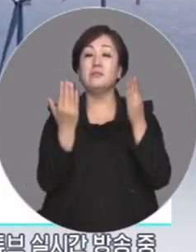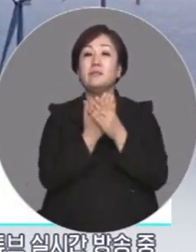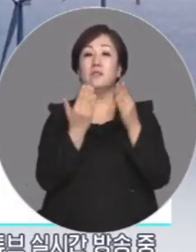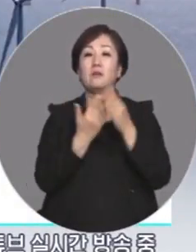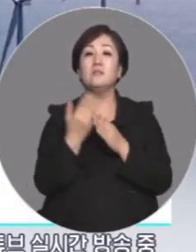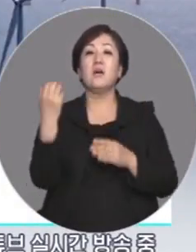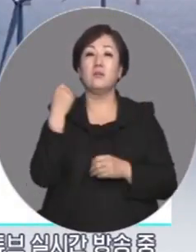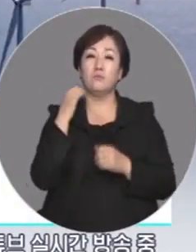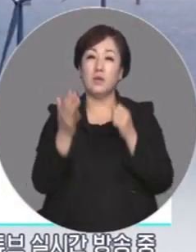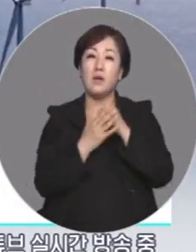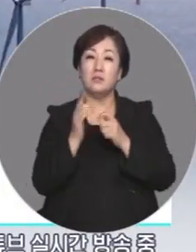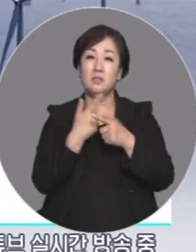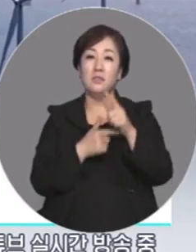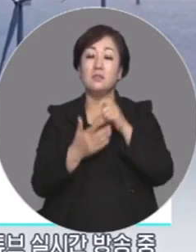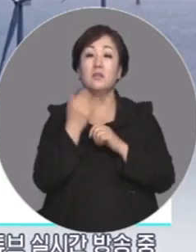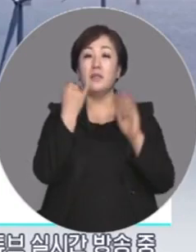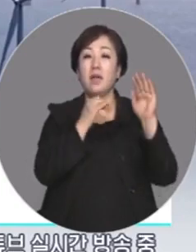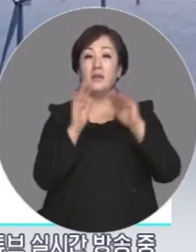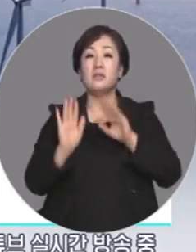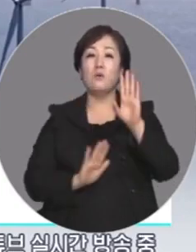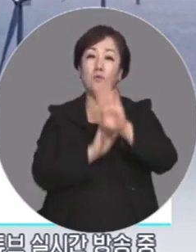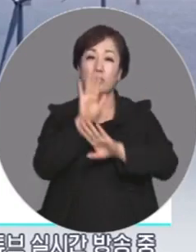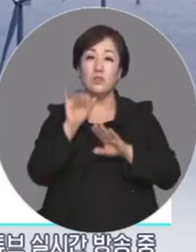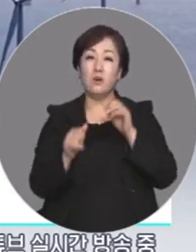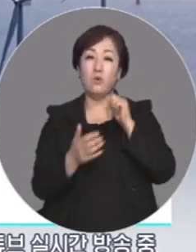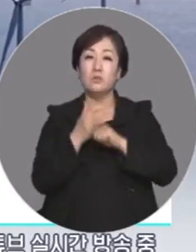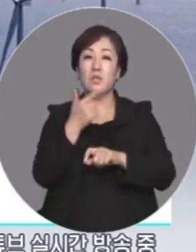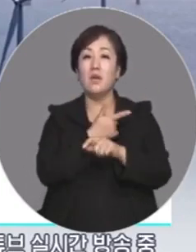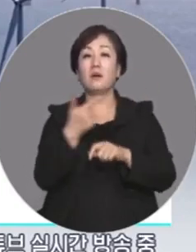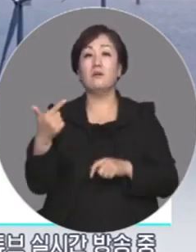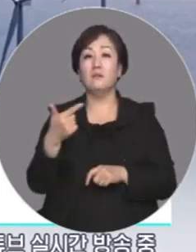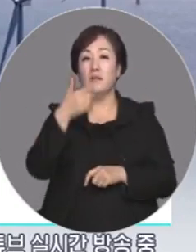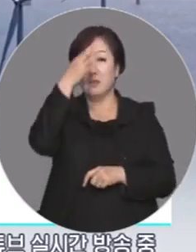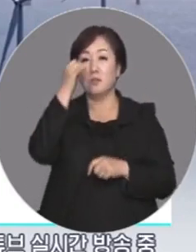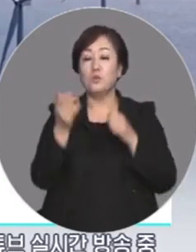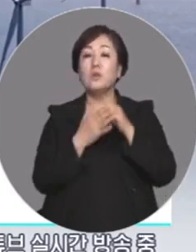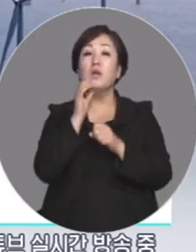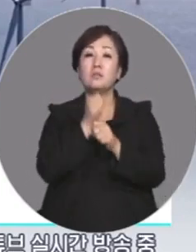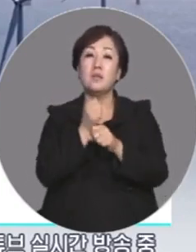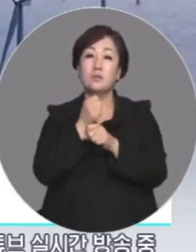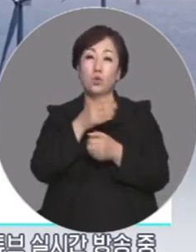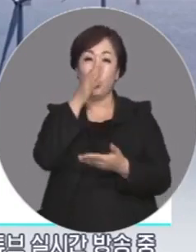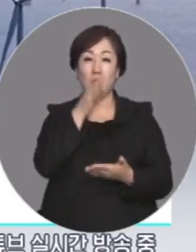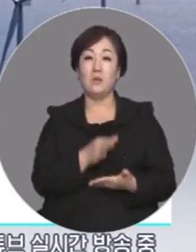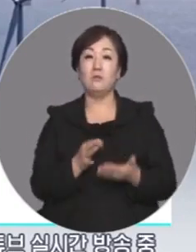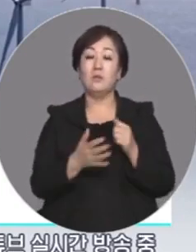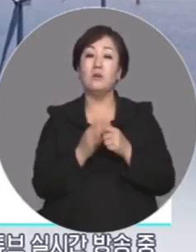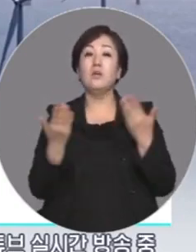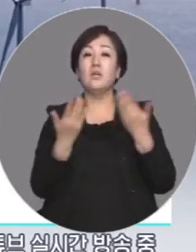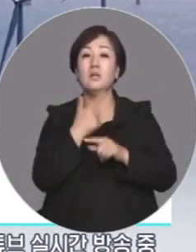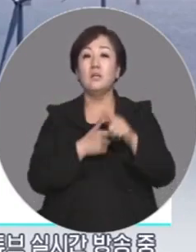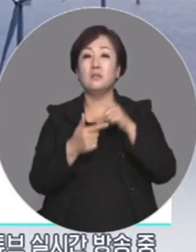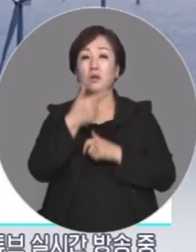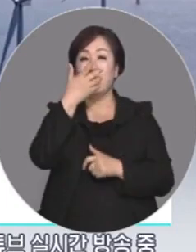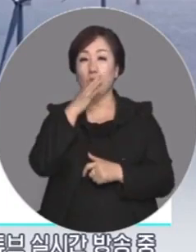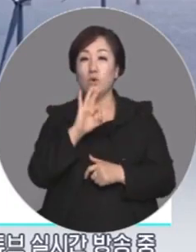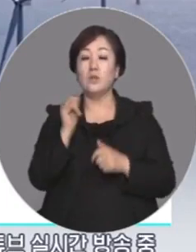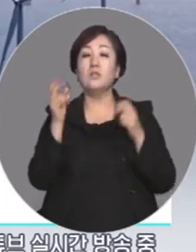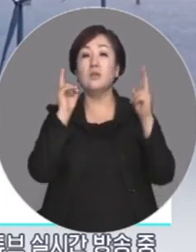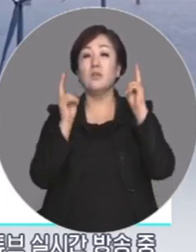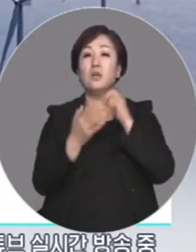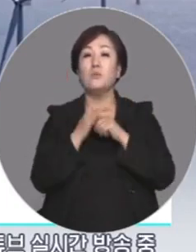신성장 동력, 해상풍력 분야에서 독보적인 기술로 제조 단가를 낮추고 작업 효율을 획기적으로 개선한